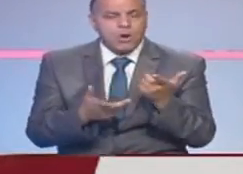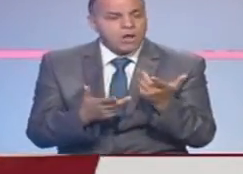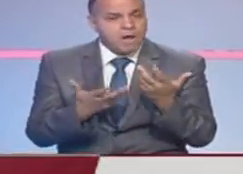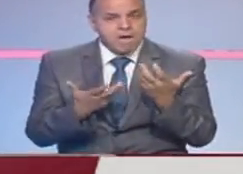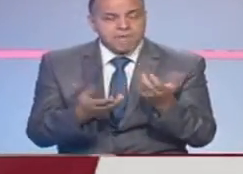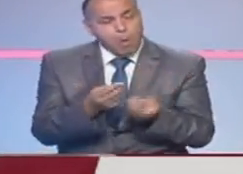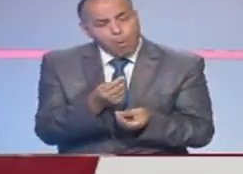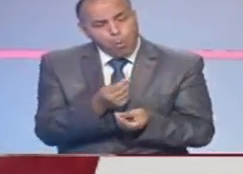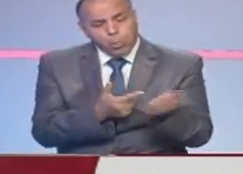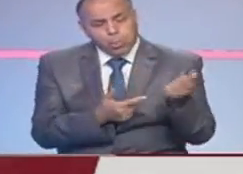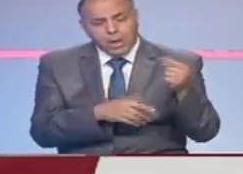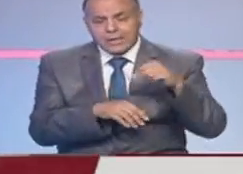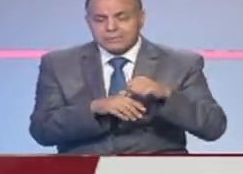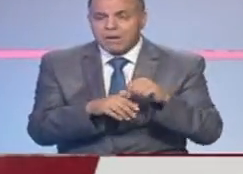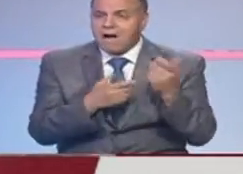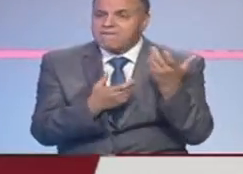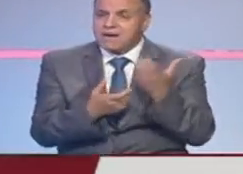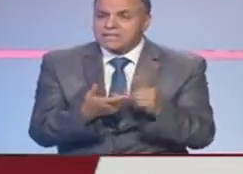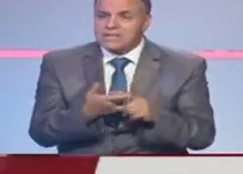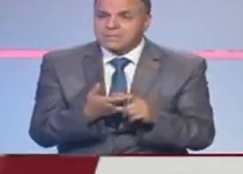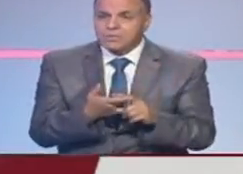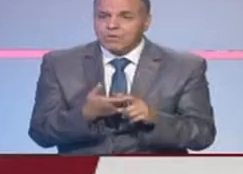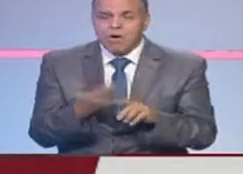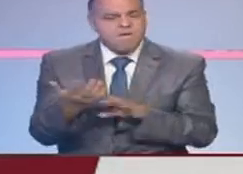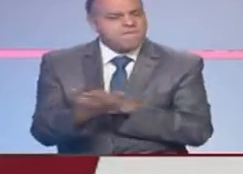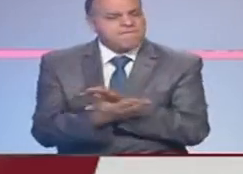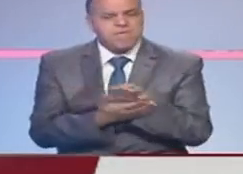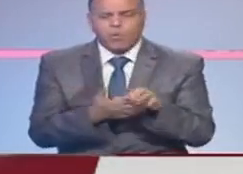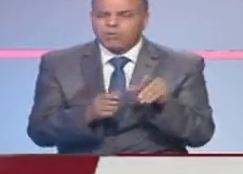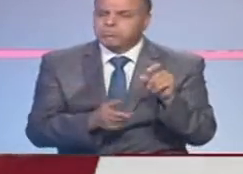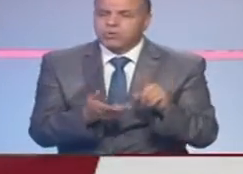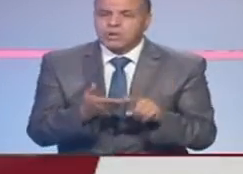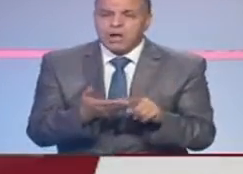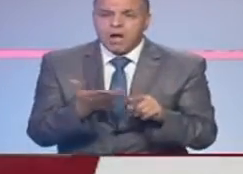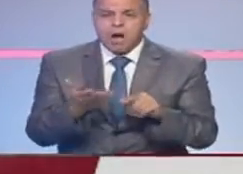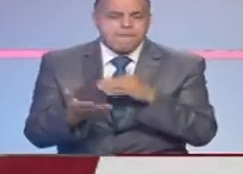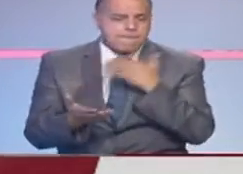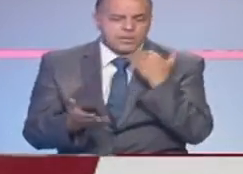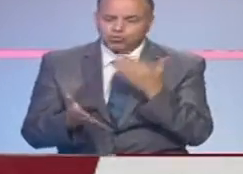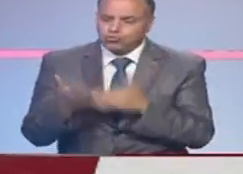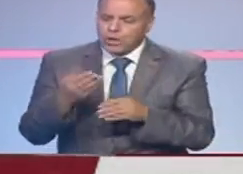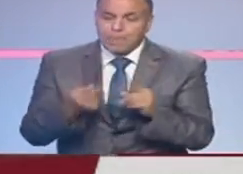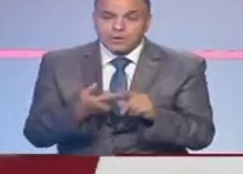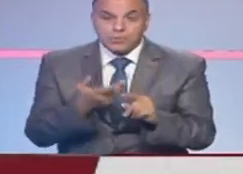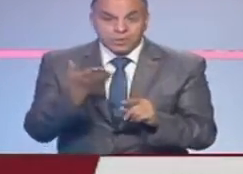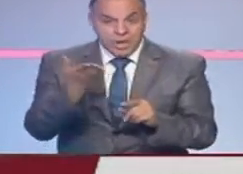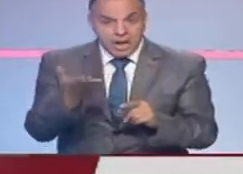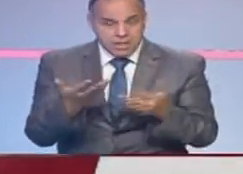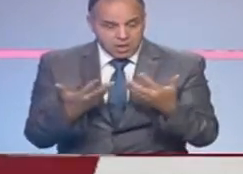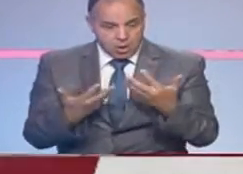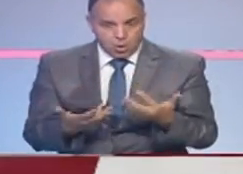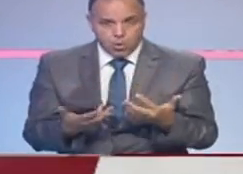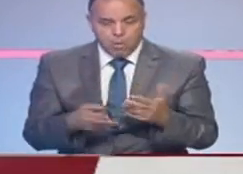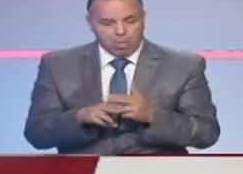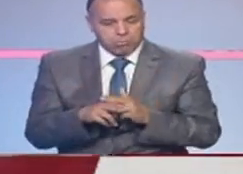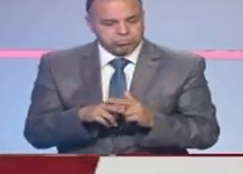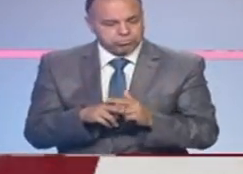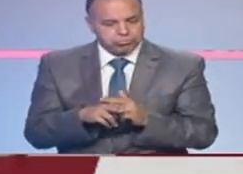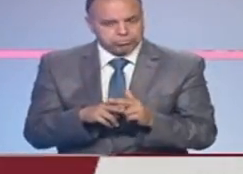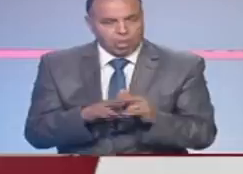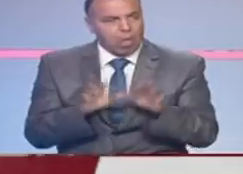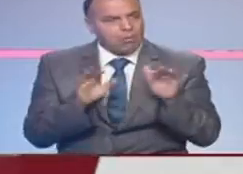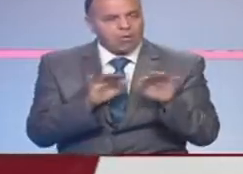على الهرب من العاصمه وسط فوضى عارمه خلفت قتلى وجرحى بات اليوم خاليا من